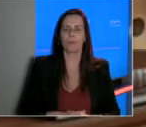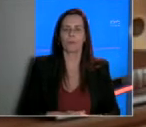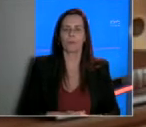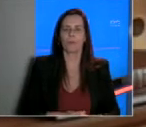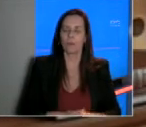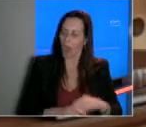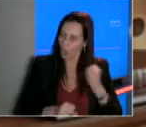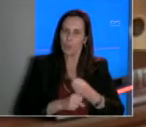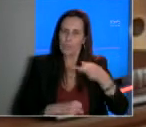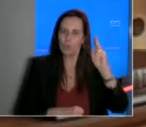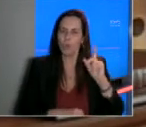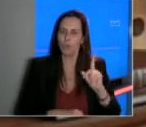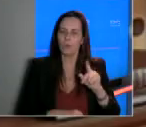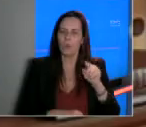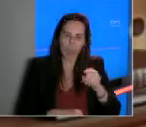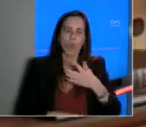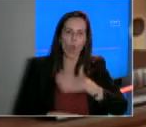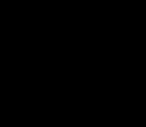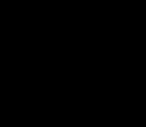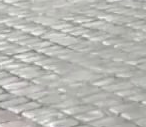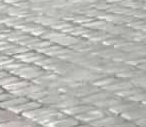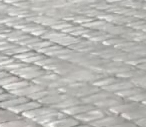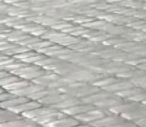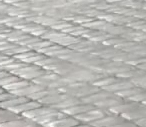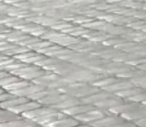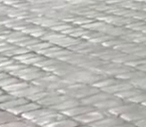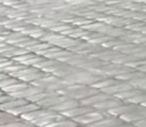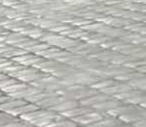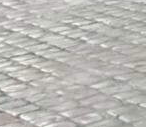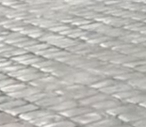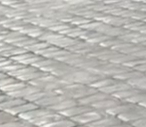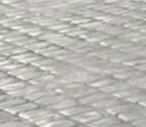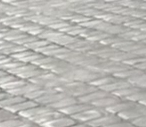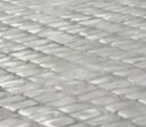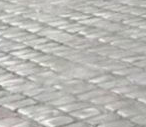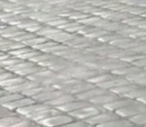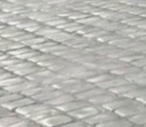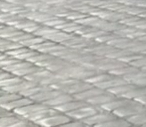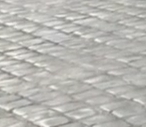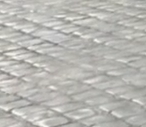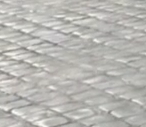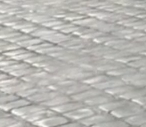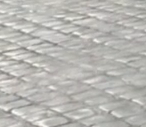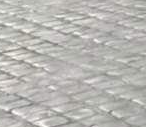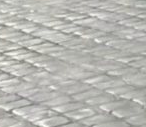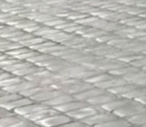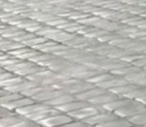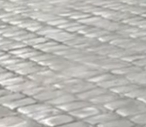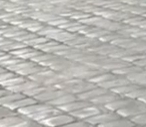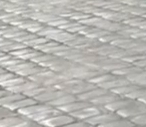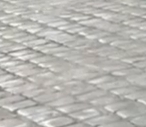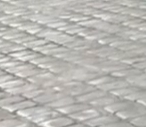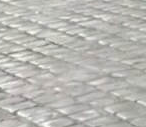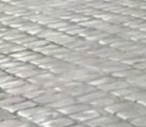הגדלנו ראש, כי אתה רוצה לעזור לאנשים המסכנים האלה, הם באמת מסכנים, וזה אומה נפלאה ומדידים שלנו. יש גם את